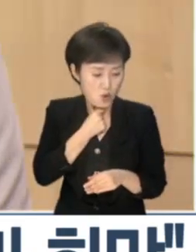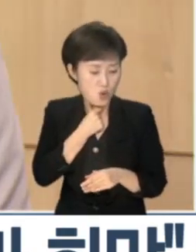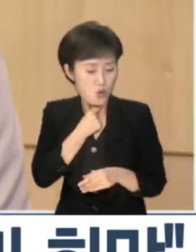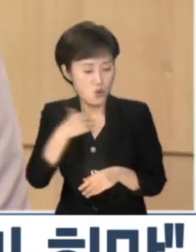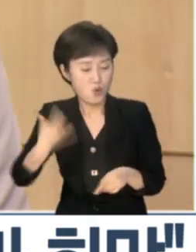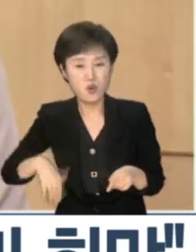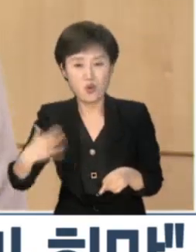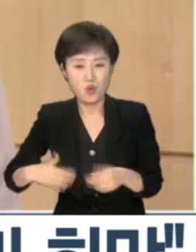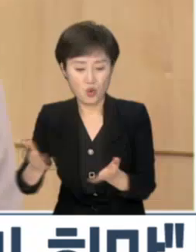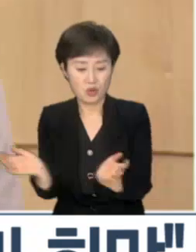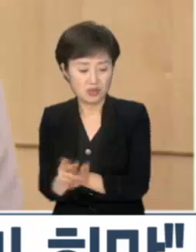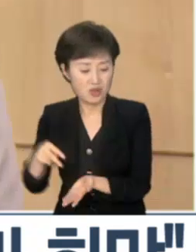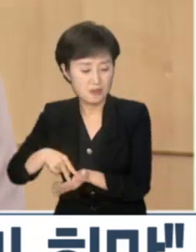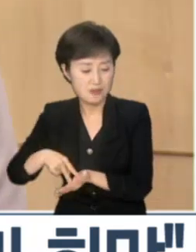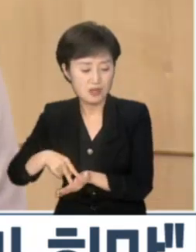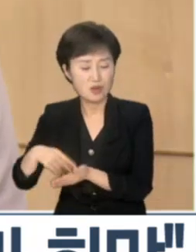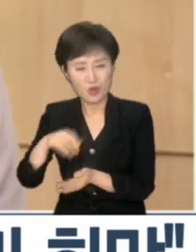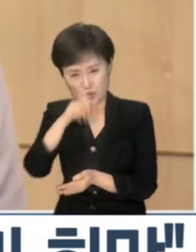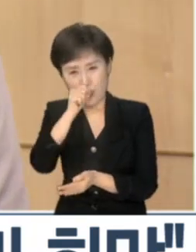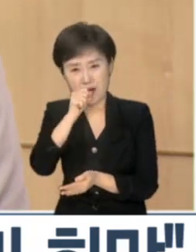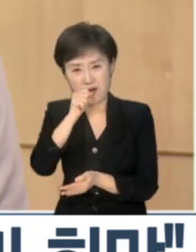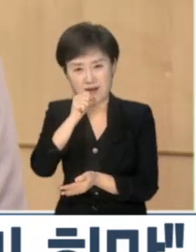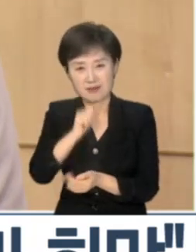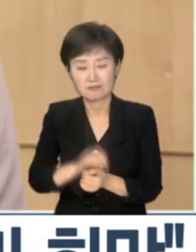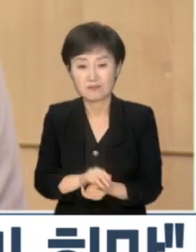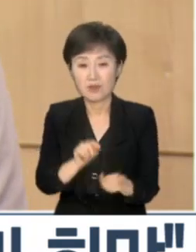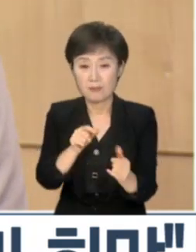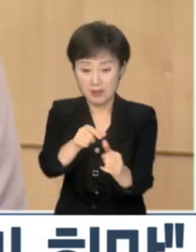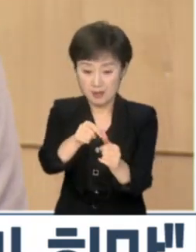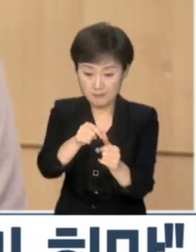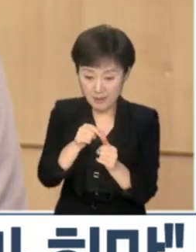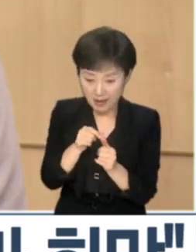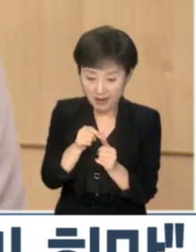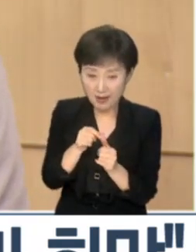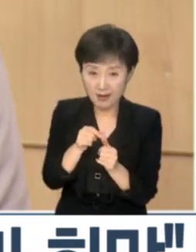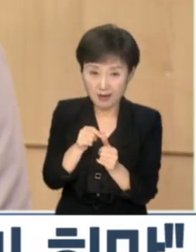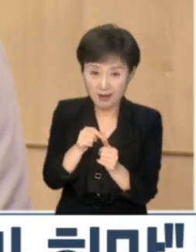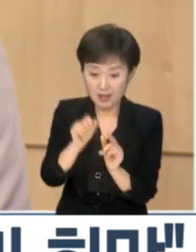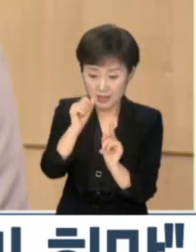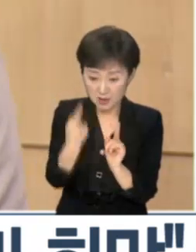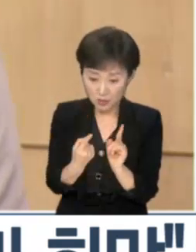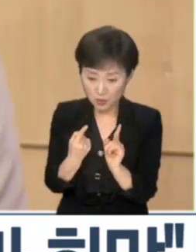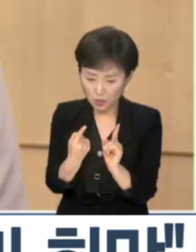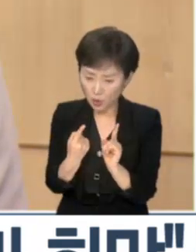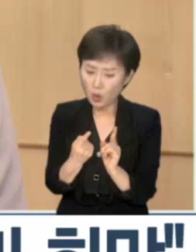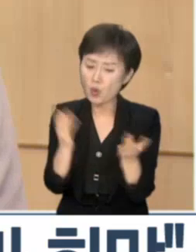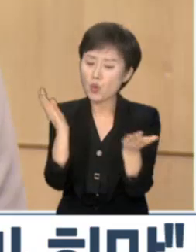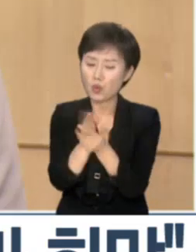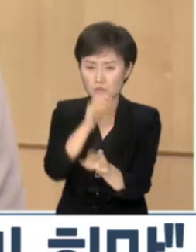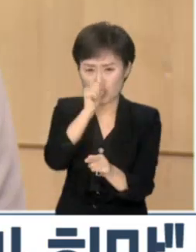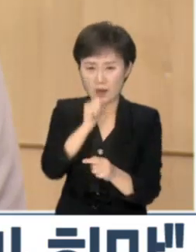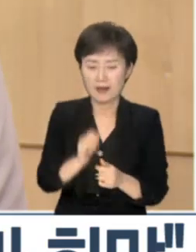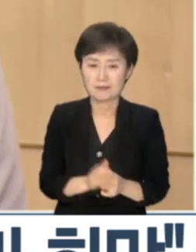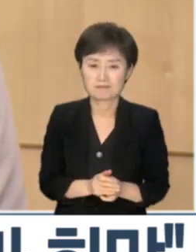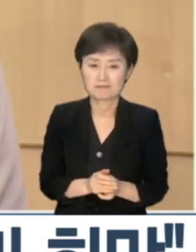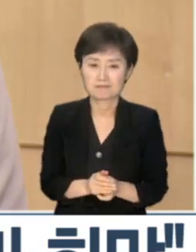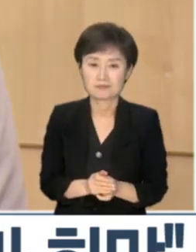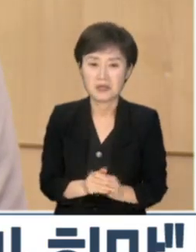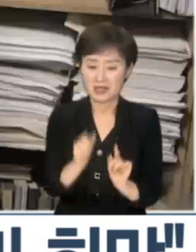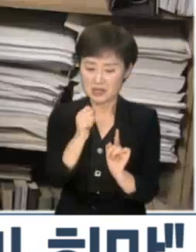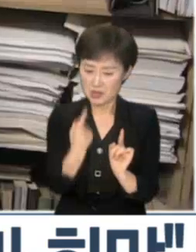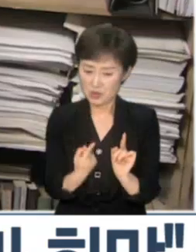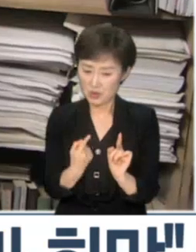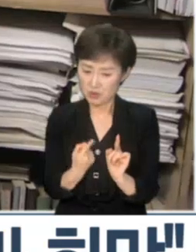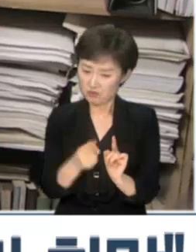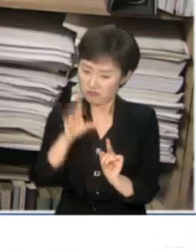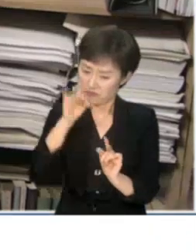뭐랄까 부담이 줄어들 수 있기 때문에 인재 영입의 어떤 자세와 관련해서 맞아떨어졌다고 보는 거죠. 그래서 인재 영입 1호로 아마